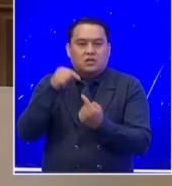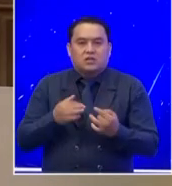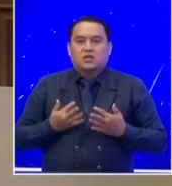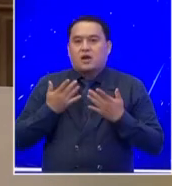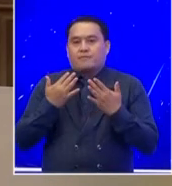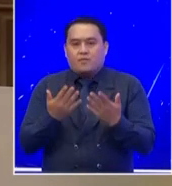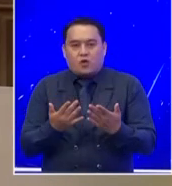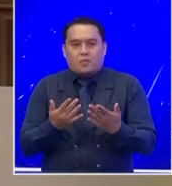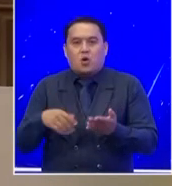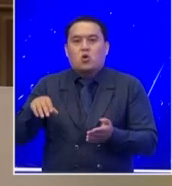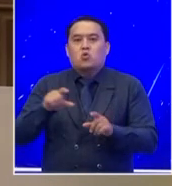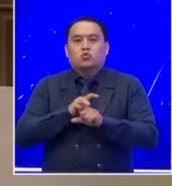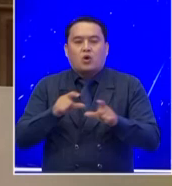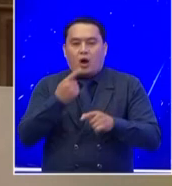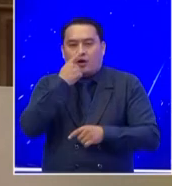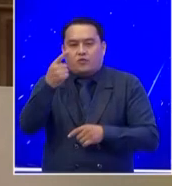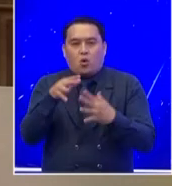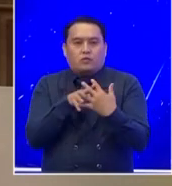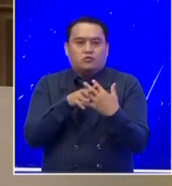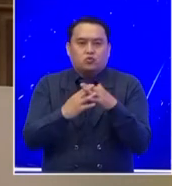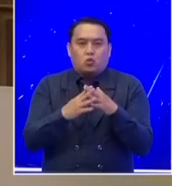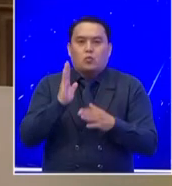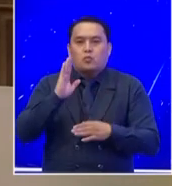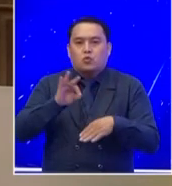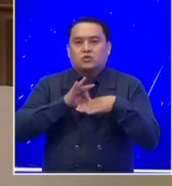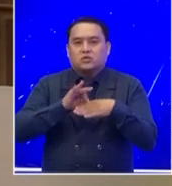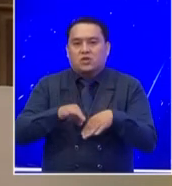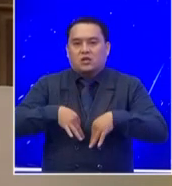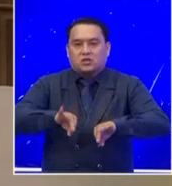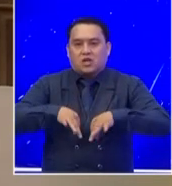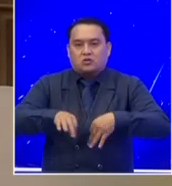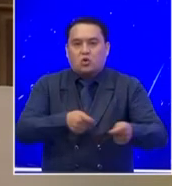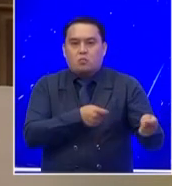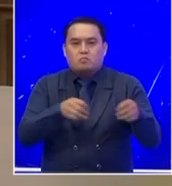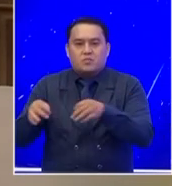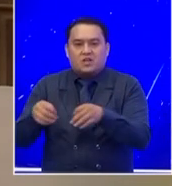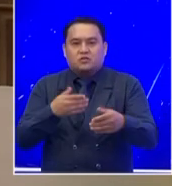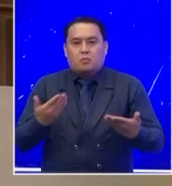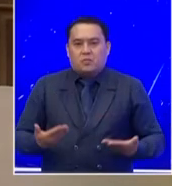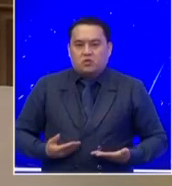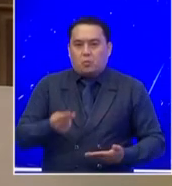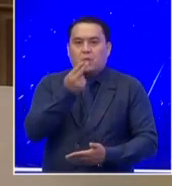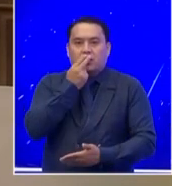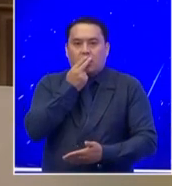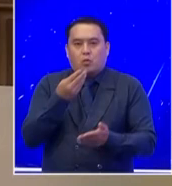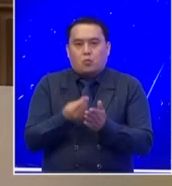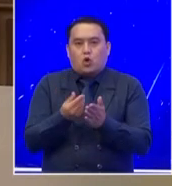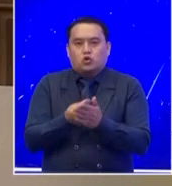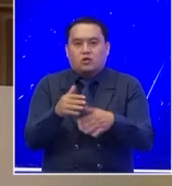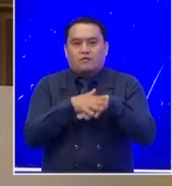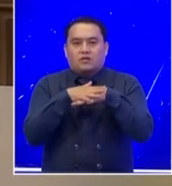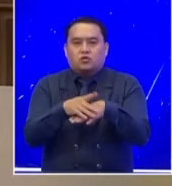требуемым стандартам. Для учеников из отдаленных населенных пунктов будет обеспечен транспорт для перевозки, проживания и питания. Из бюджета